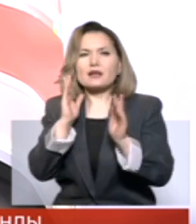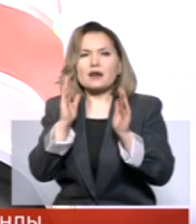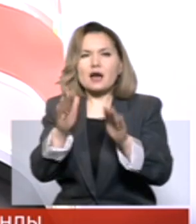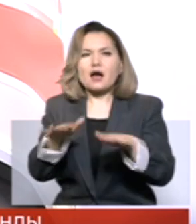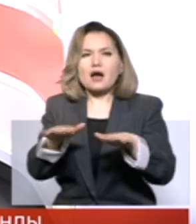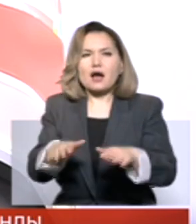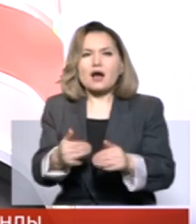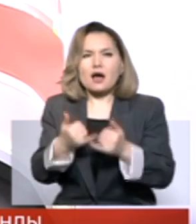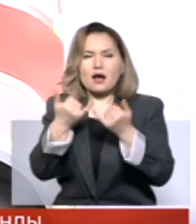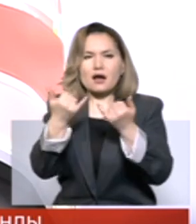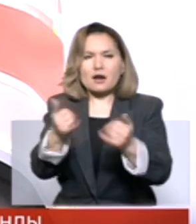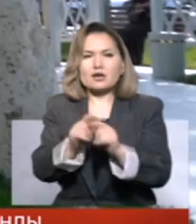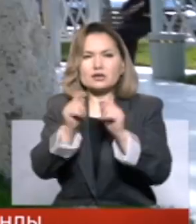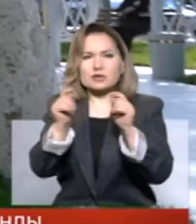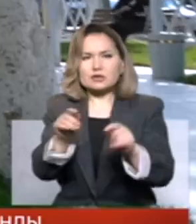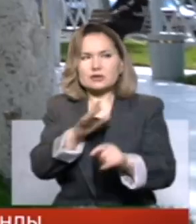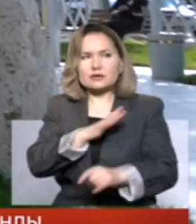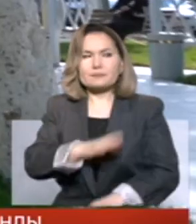ашылды.